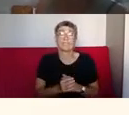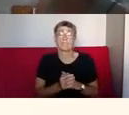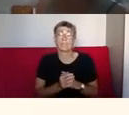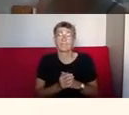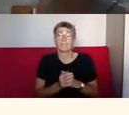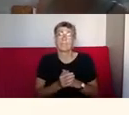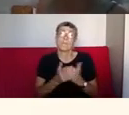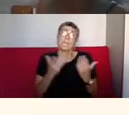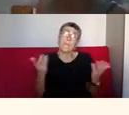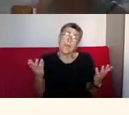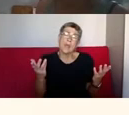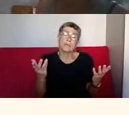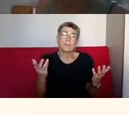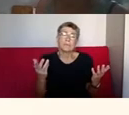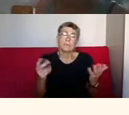Mais il y a toujours